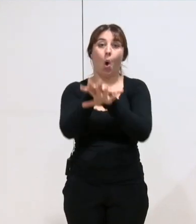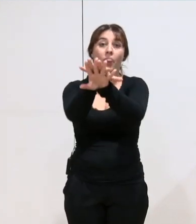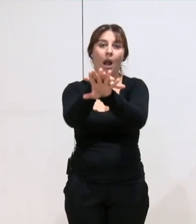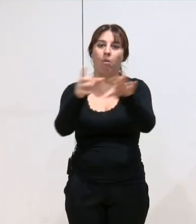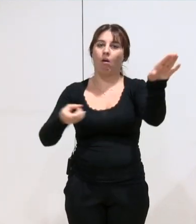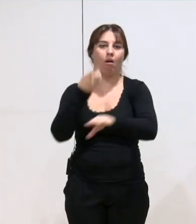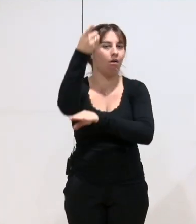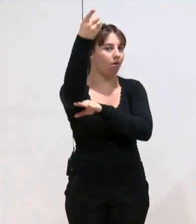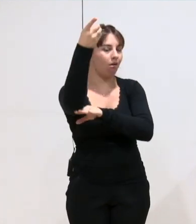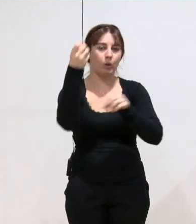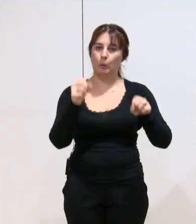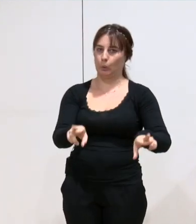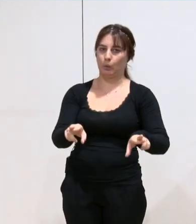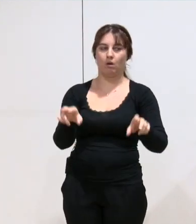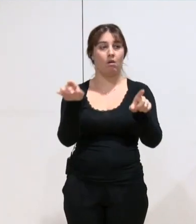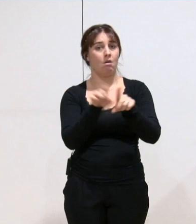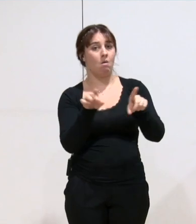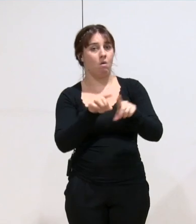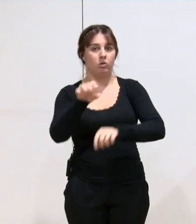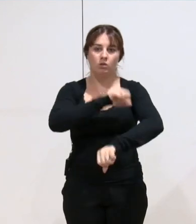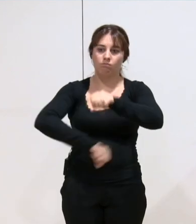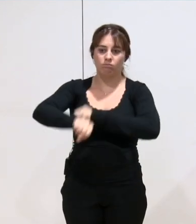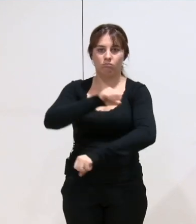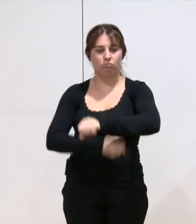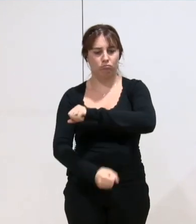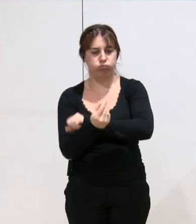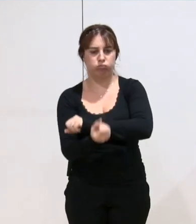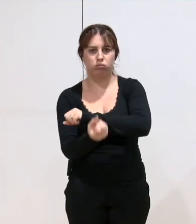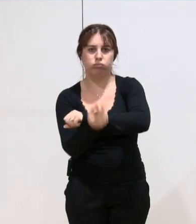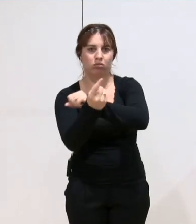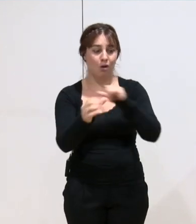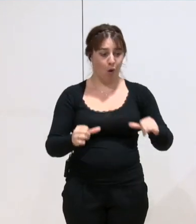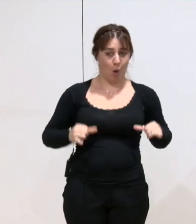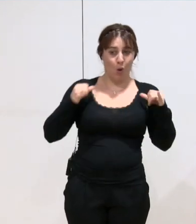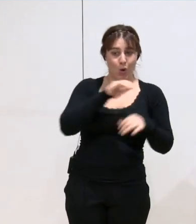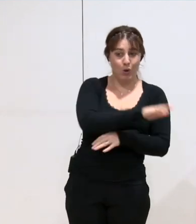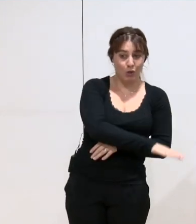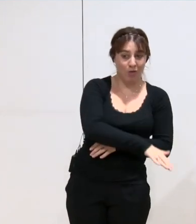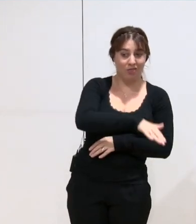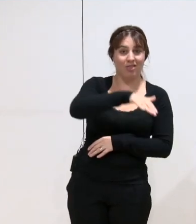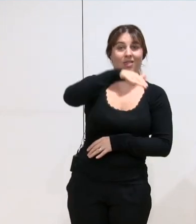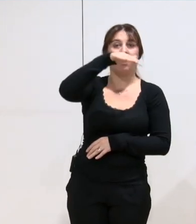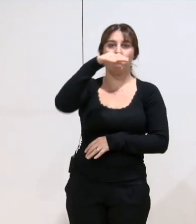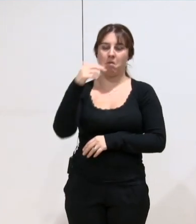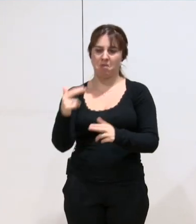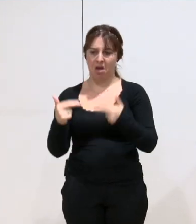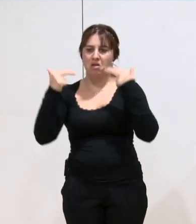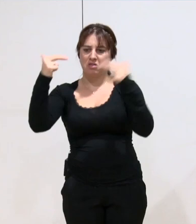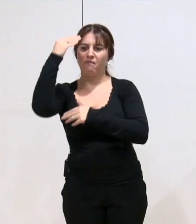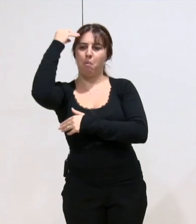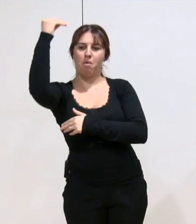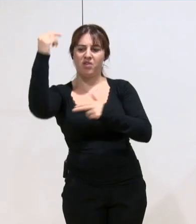mais aussi organiser des manifestations aussi bien pour les plus jeunes que pour le haut niveau,